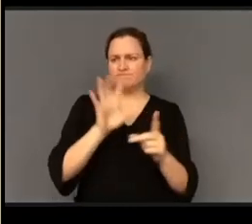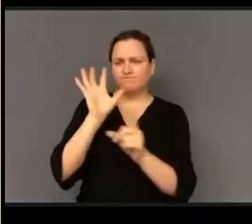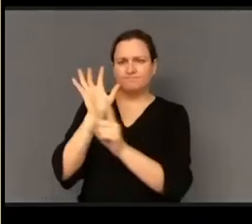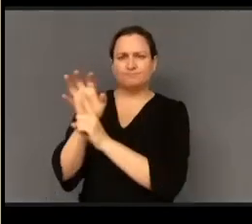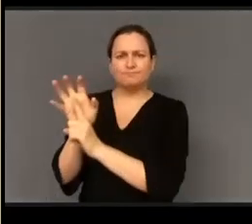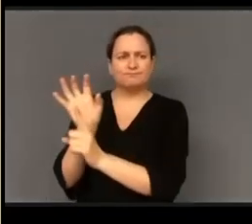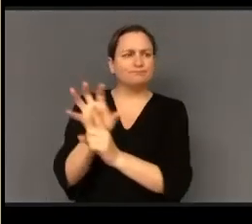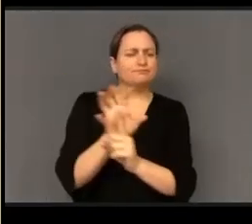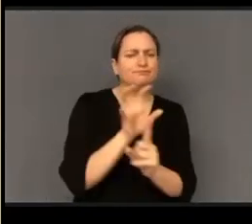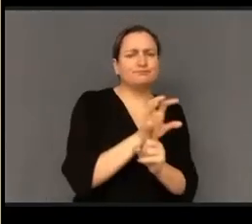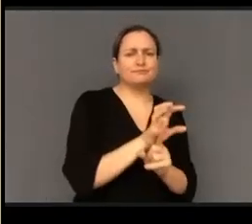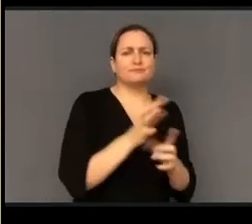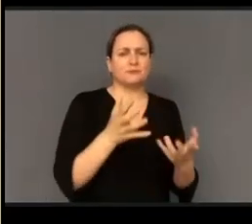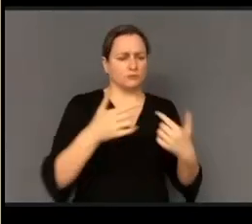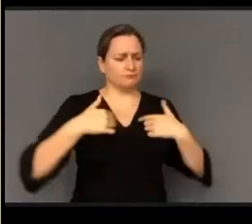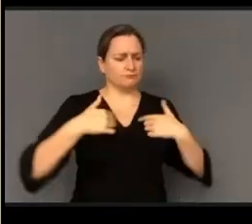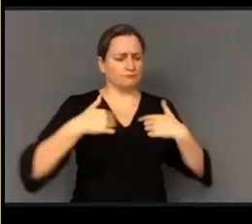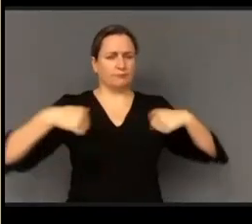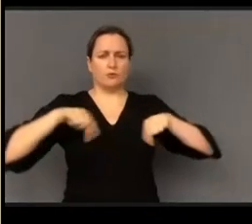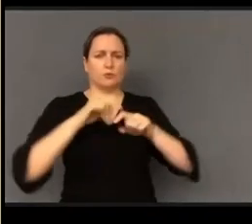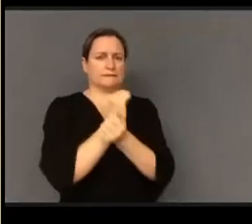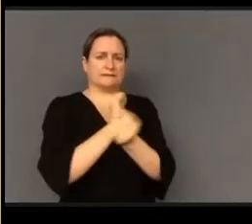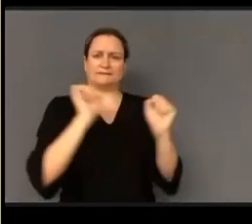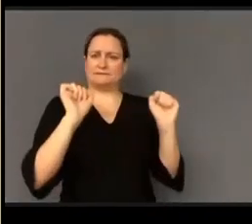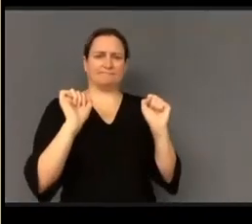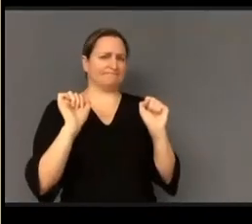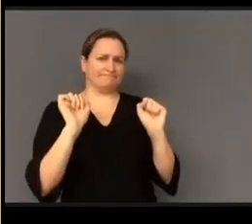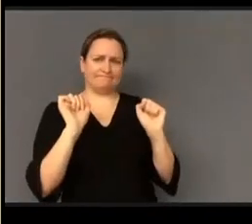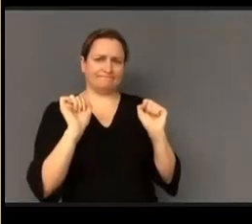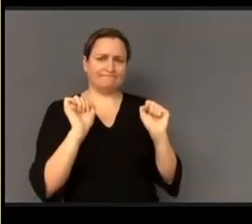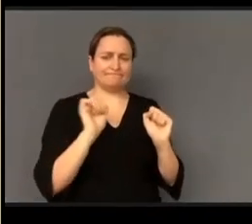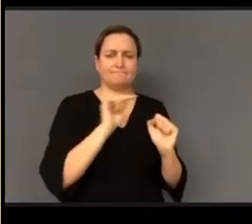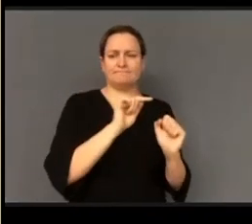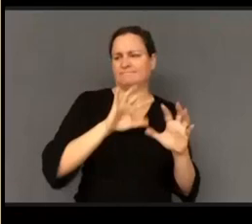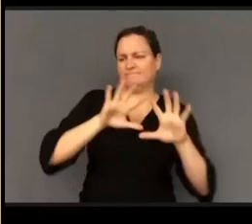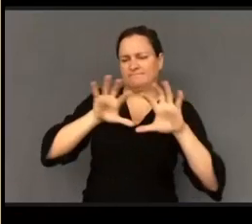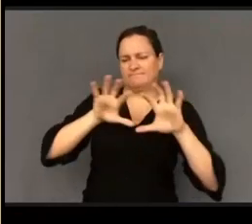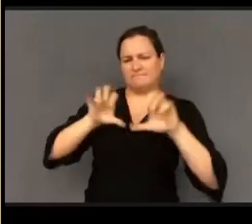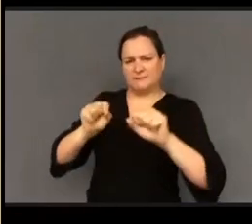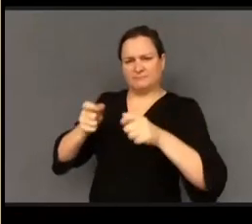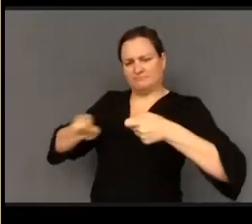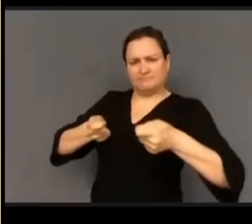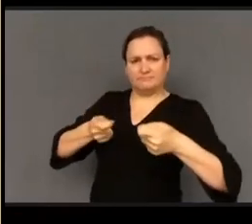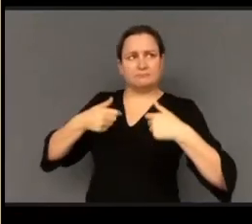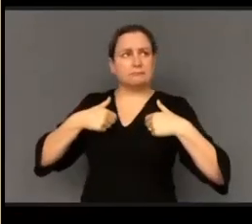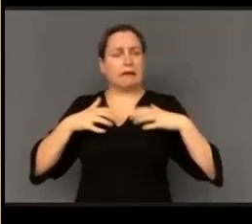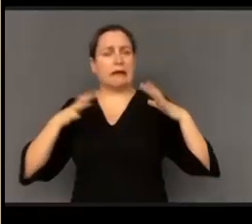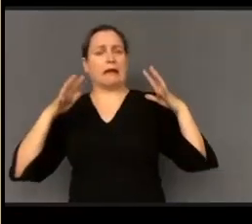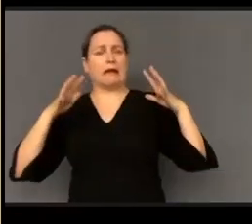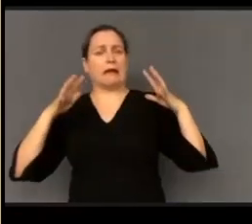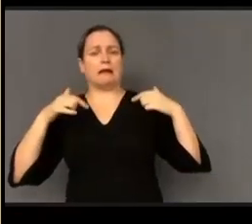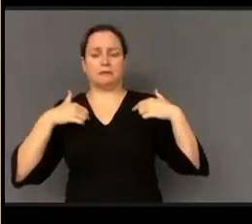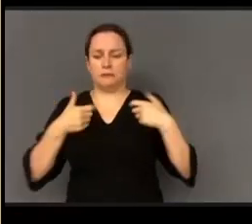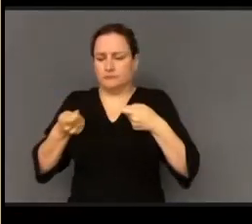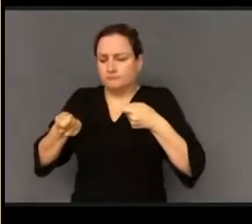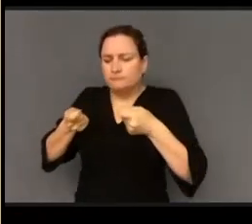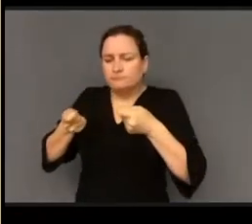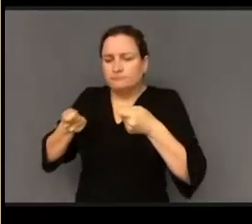sociales. Diffusion d'informations illégales, néfastes, fausses informations, cyberattaques, cybercriminalité.